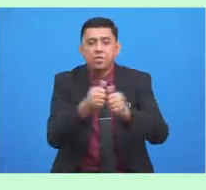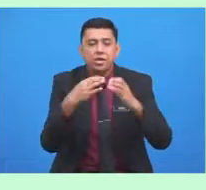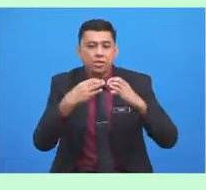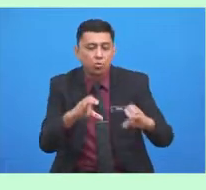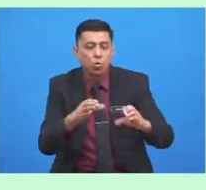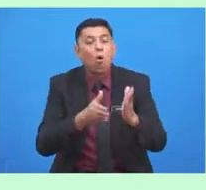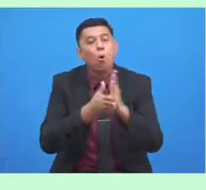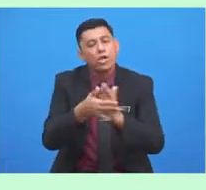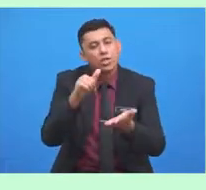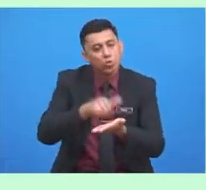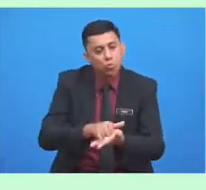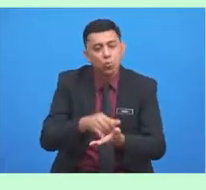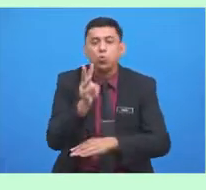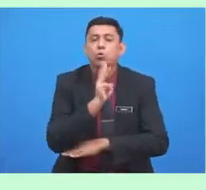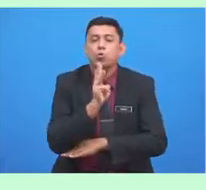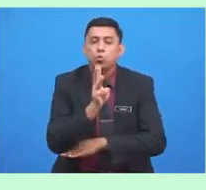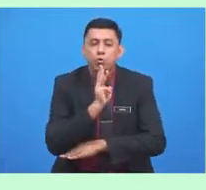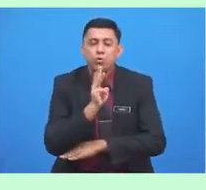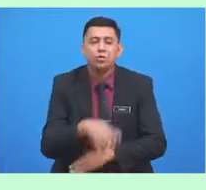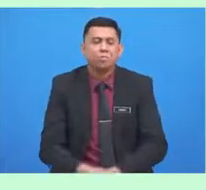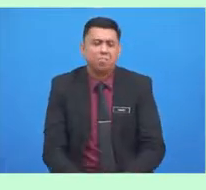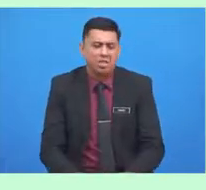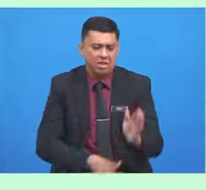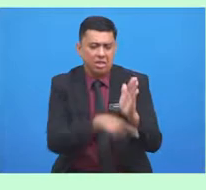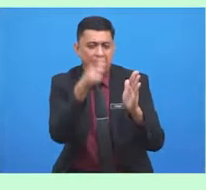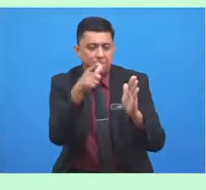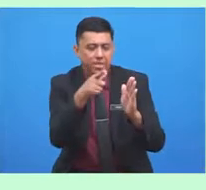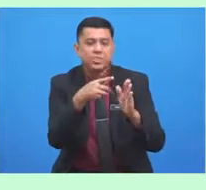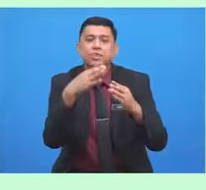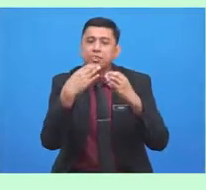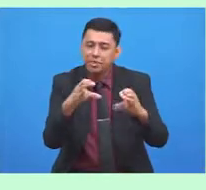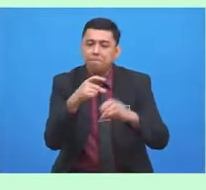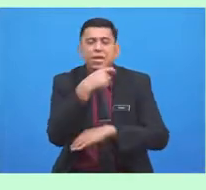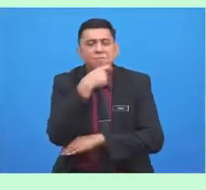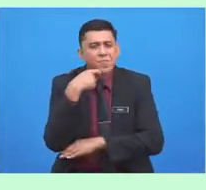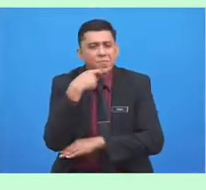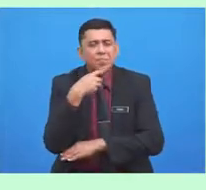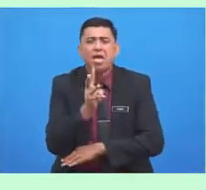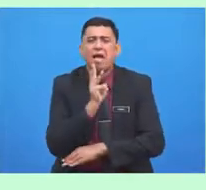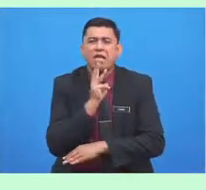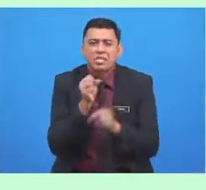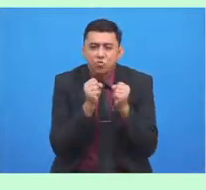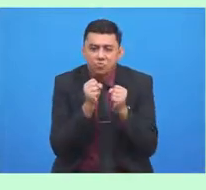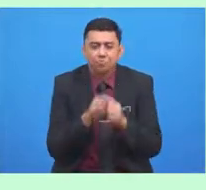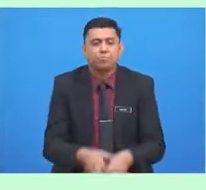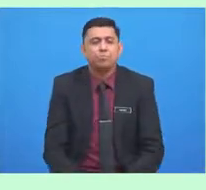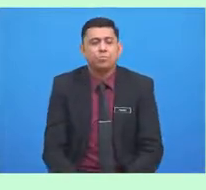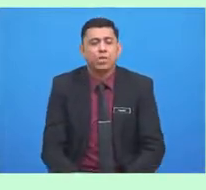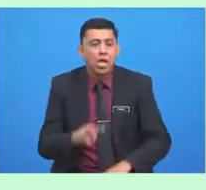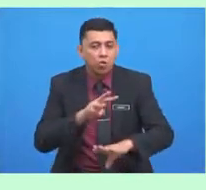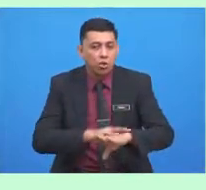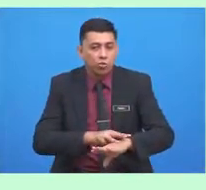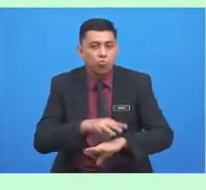Oleh sebab itu, air yang bersuhu tinggi lebih cepat tersejat berbanding air sejuk. Faktor